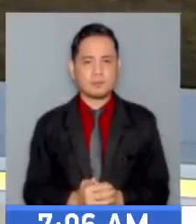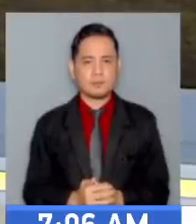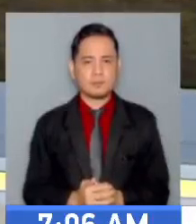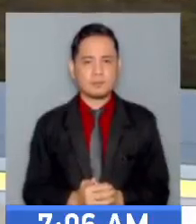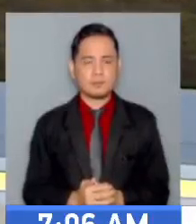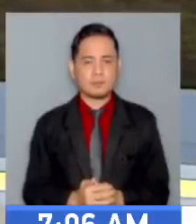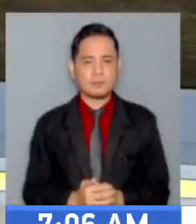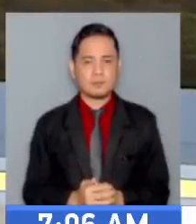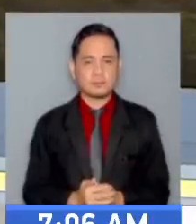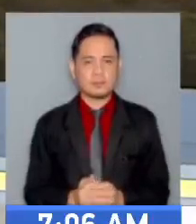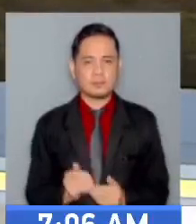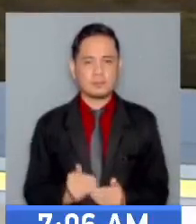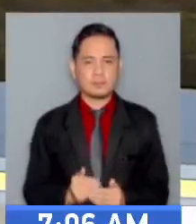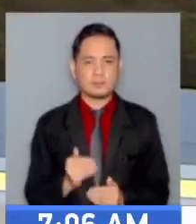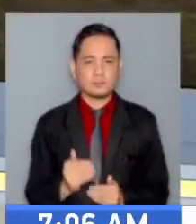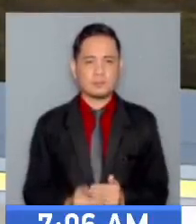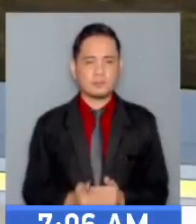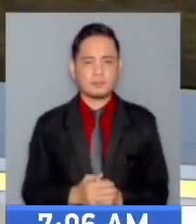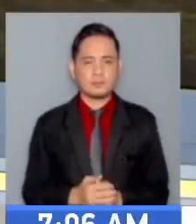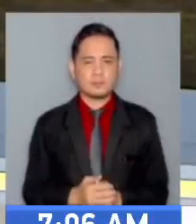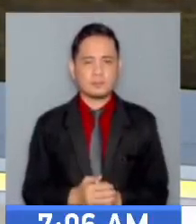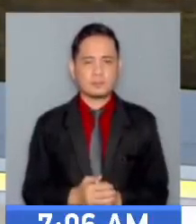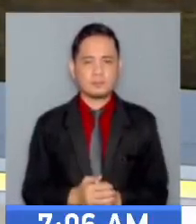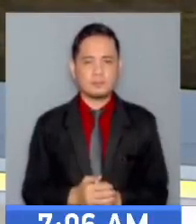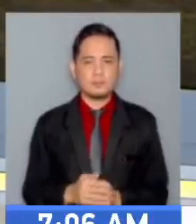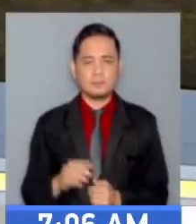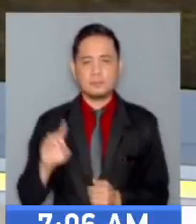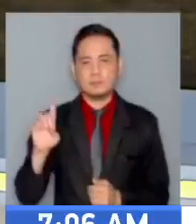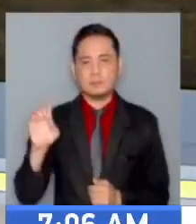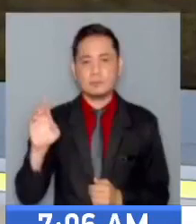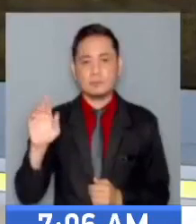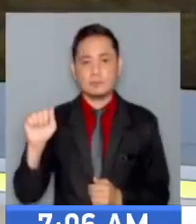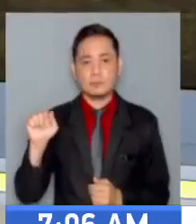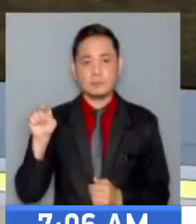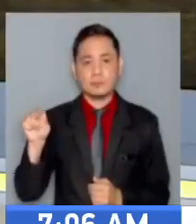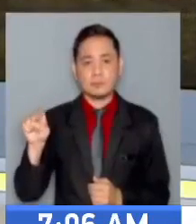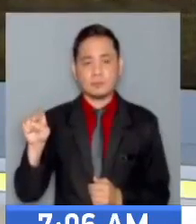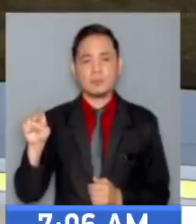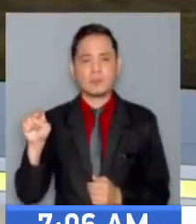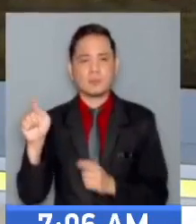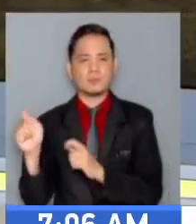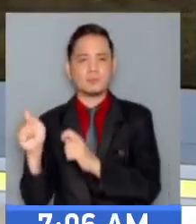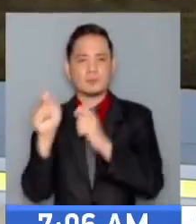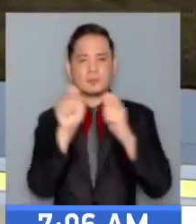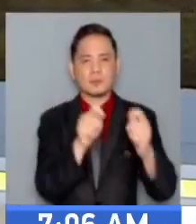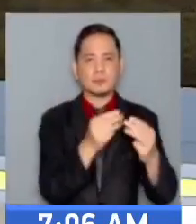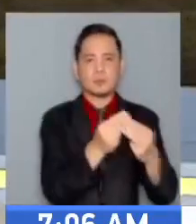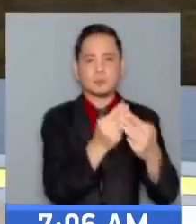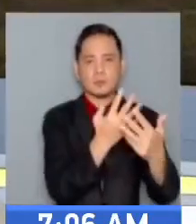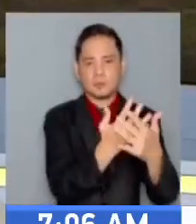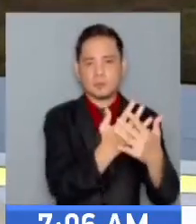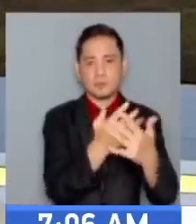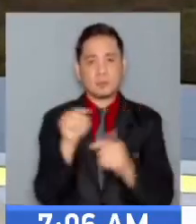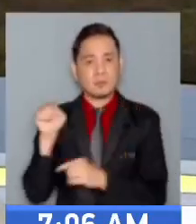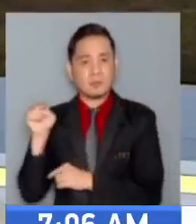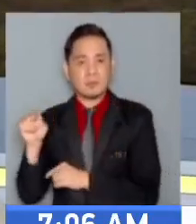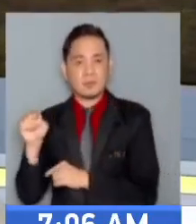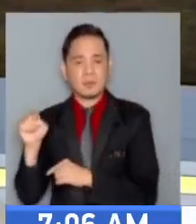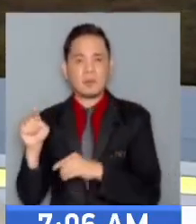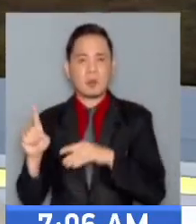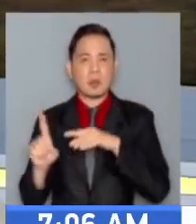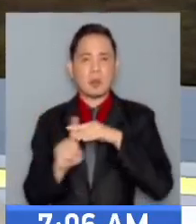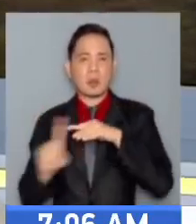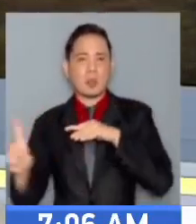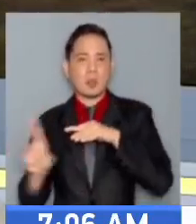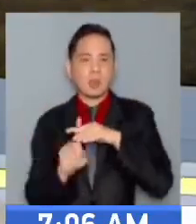Nailipat na sa Muntinlupa City Jail ang NBI detainee na si Jadera na nabistong labas-masok ng kulungan. Laging una ka sa balita